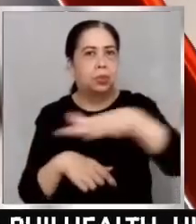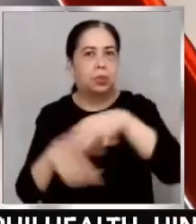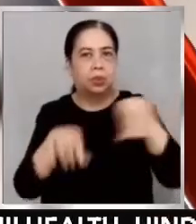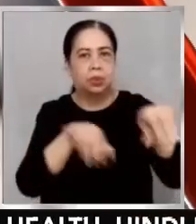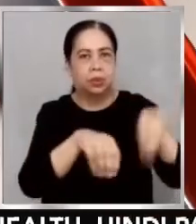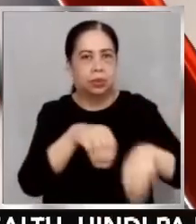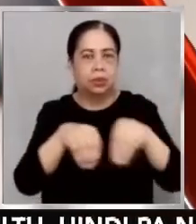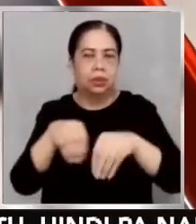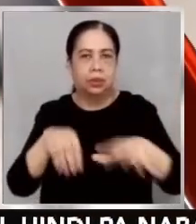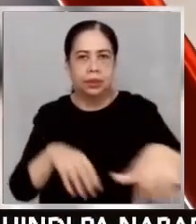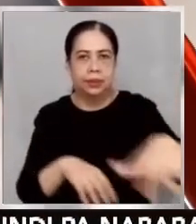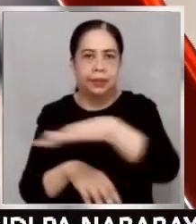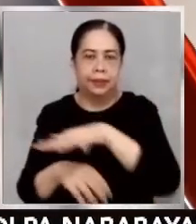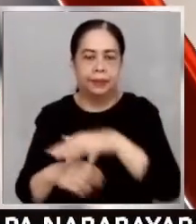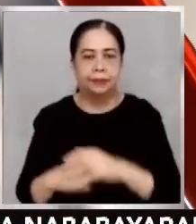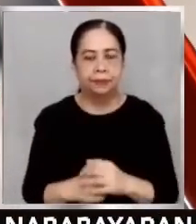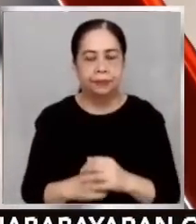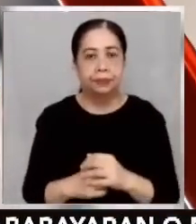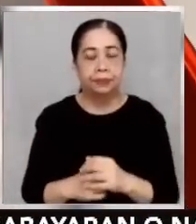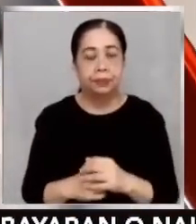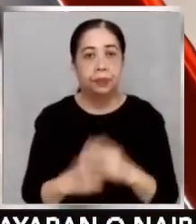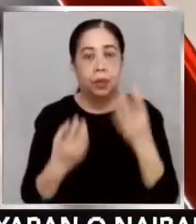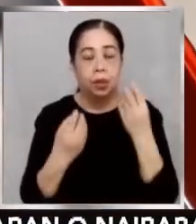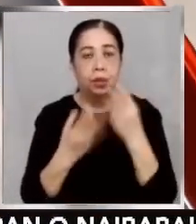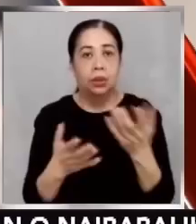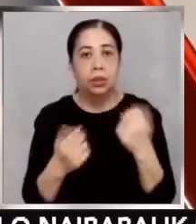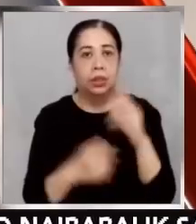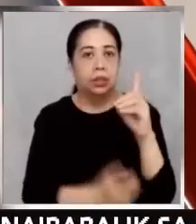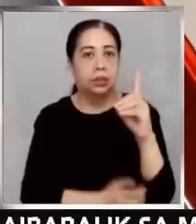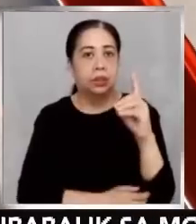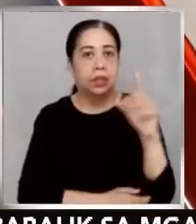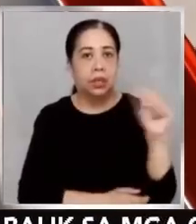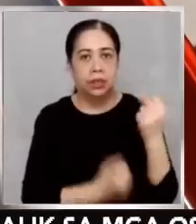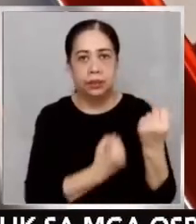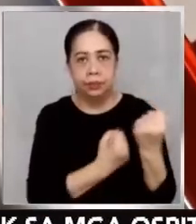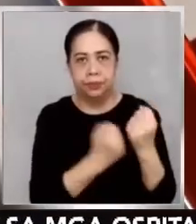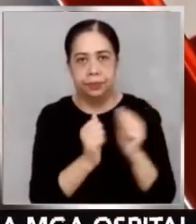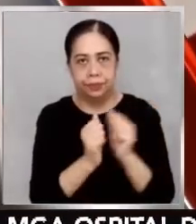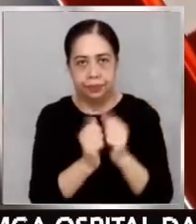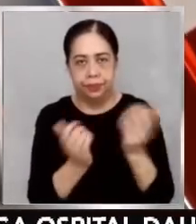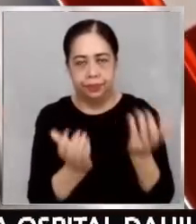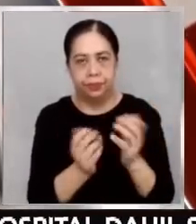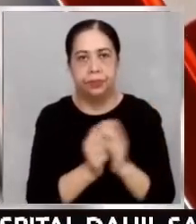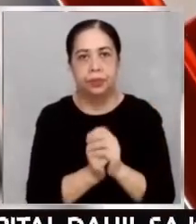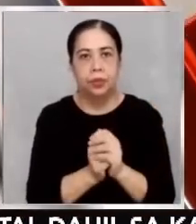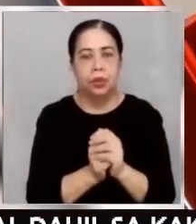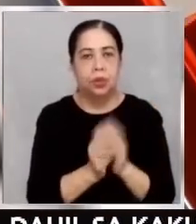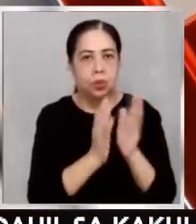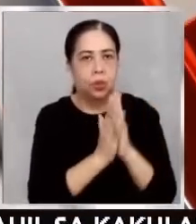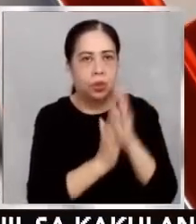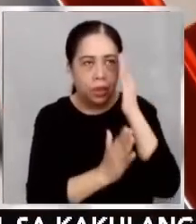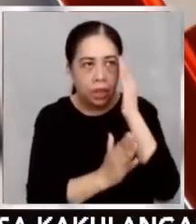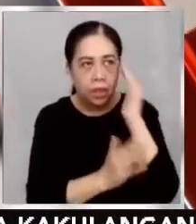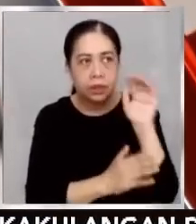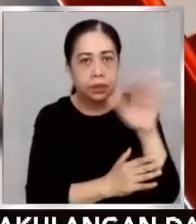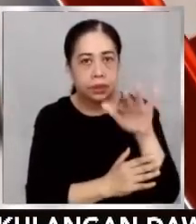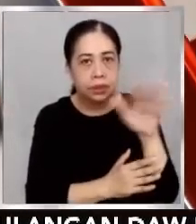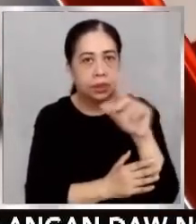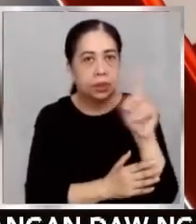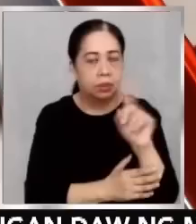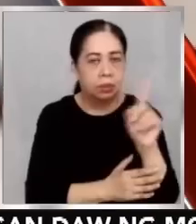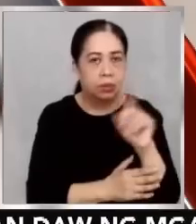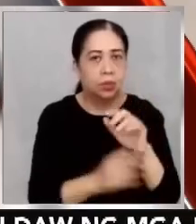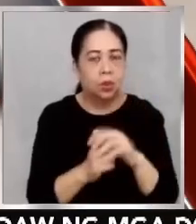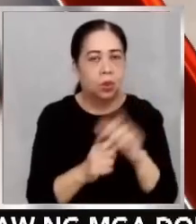Kausap po namin dito ang Department of Agriculture para hingan po namin sila ng high value crop sa